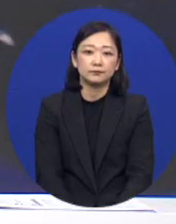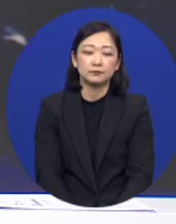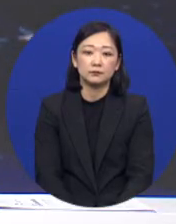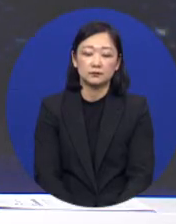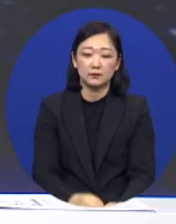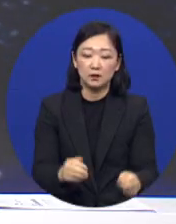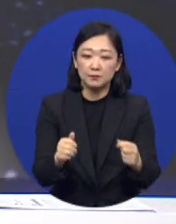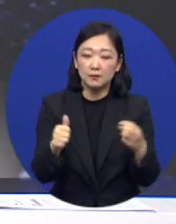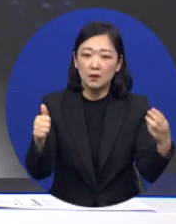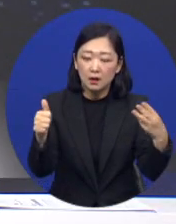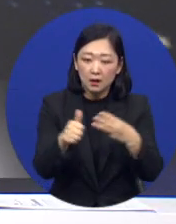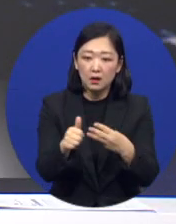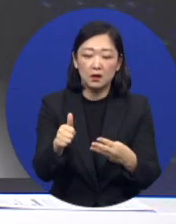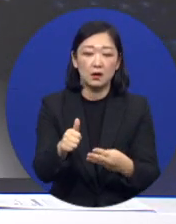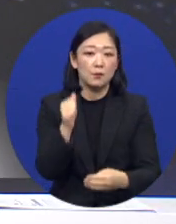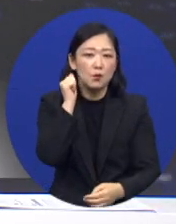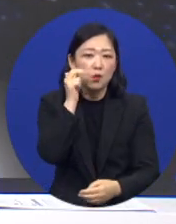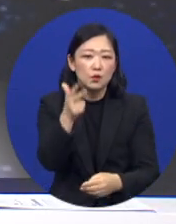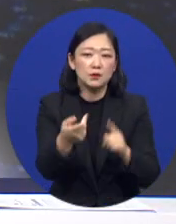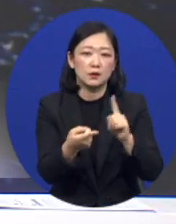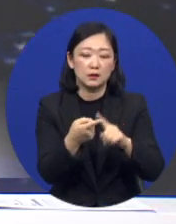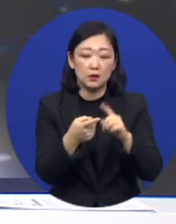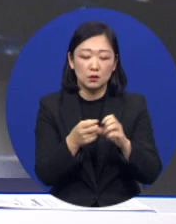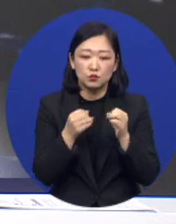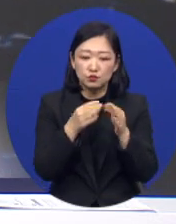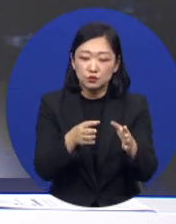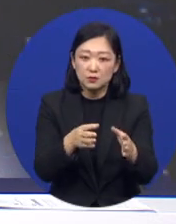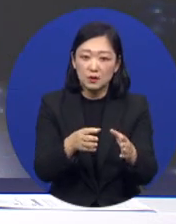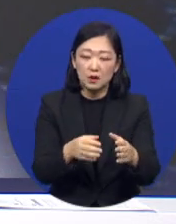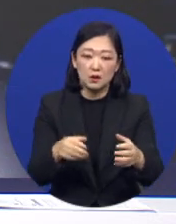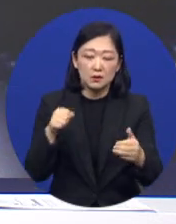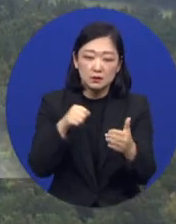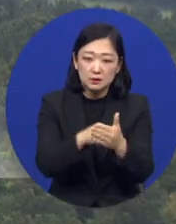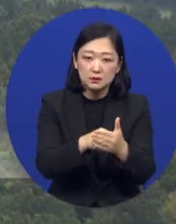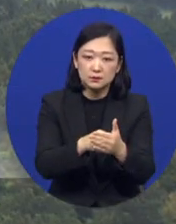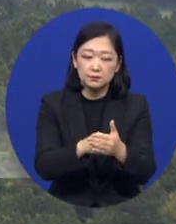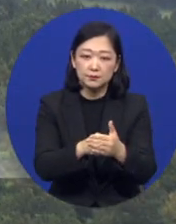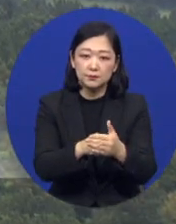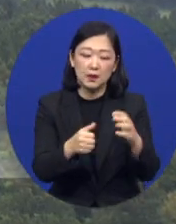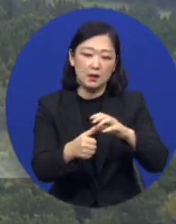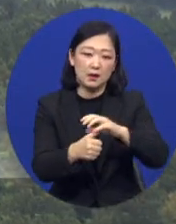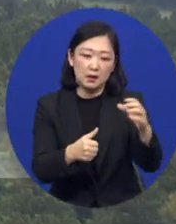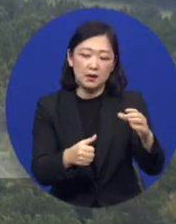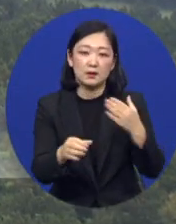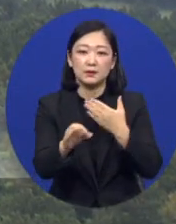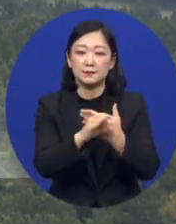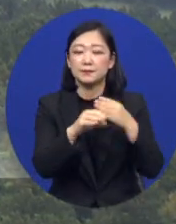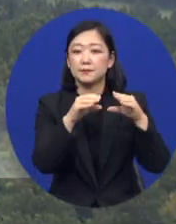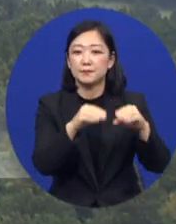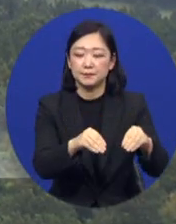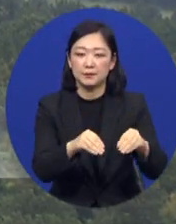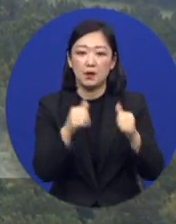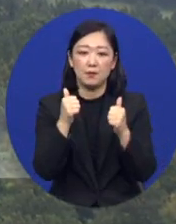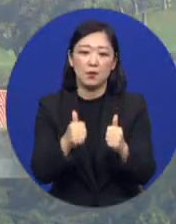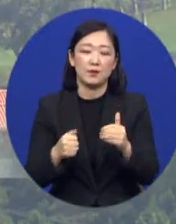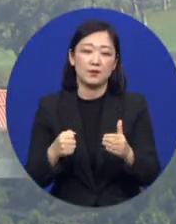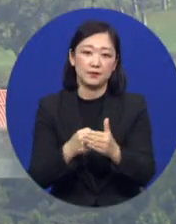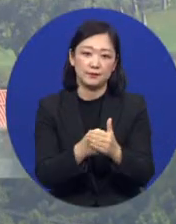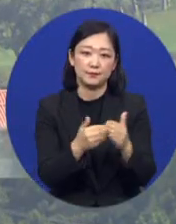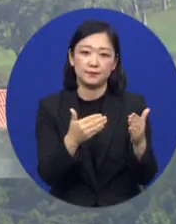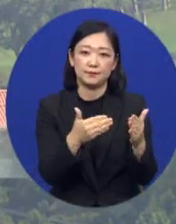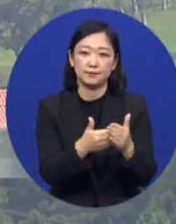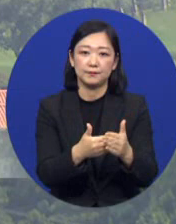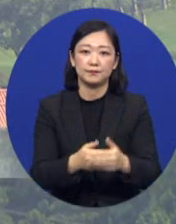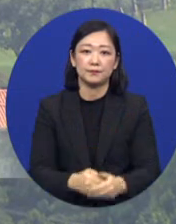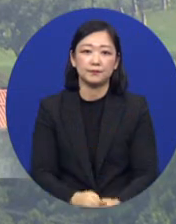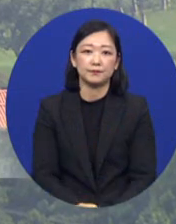제주시 한림읍 아덴힐 리조트에 대한 투자진흥지구 지정 해제를 일시 정지하라는 법원의 가처분 결정이 내려졌습니다.